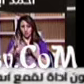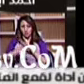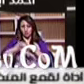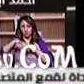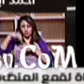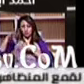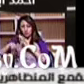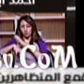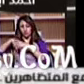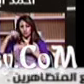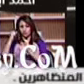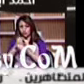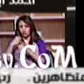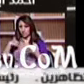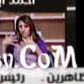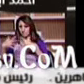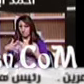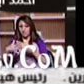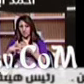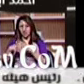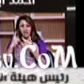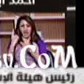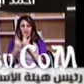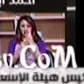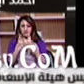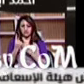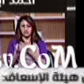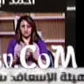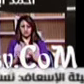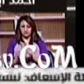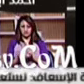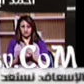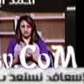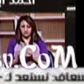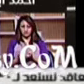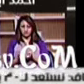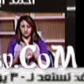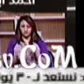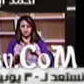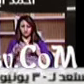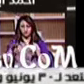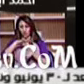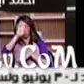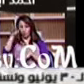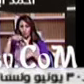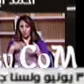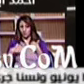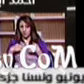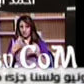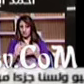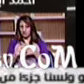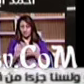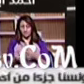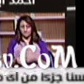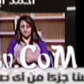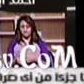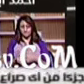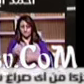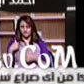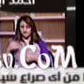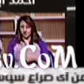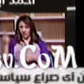المصريين ومش متخيل كم وحجم المشاكل اللي مقابلها من دلو من ساعه ما كمل قررنا نكمل لغايه دلوقتي